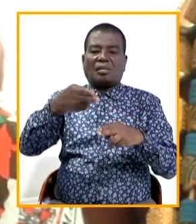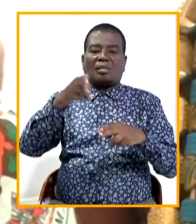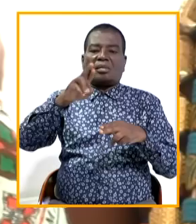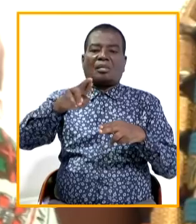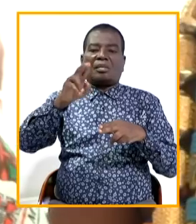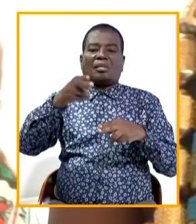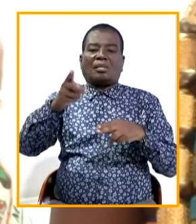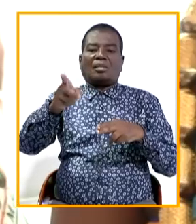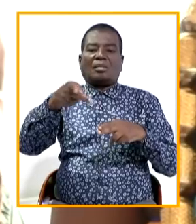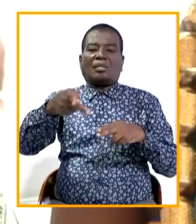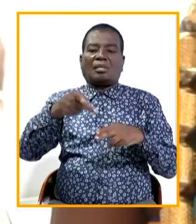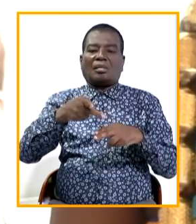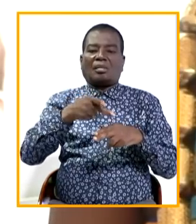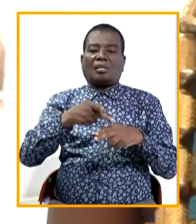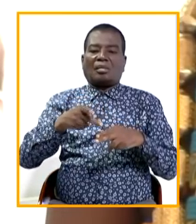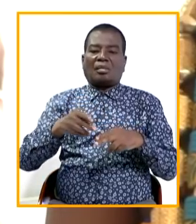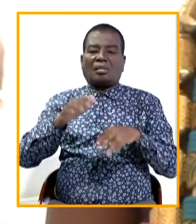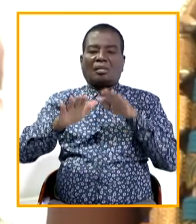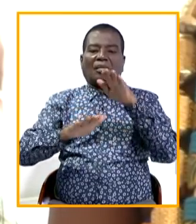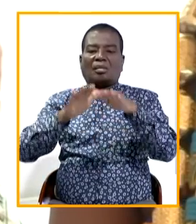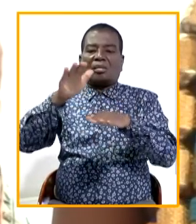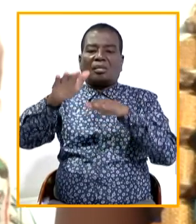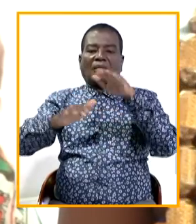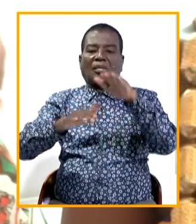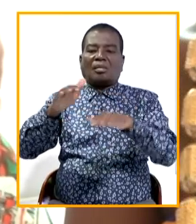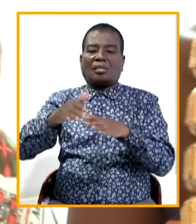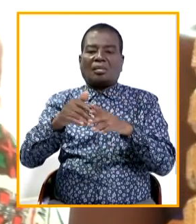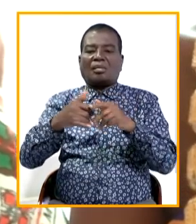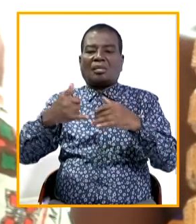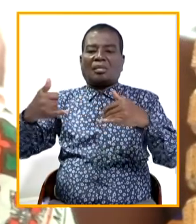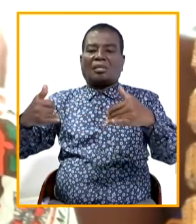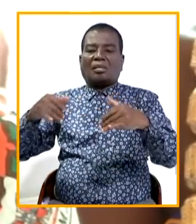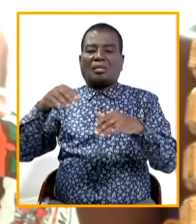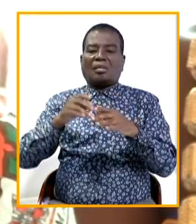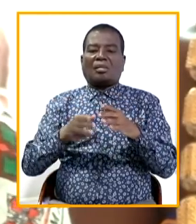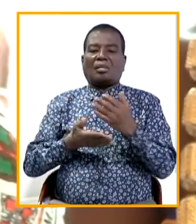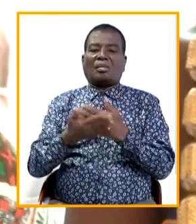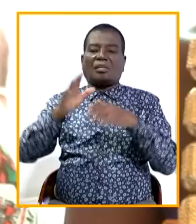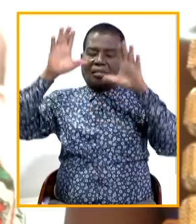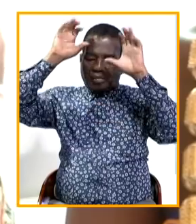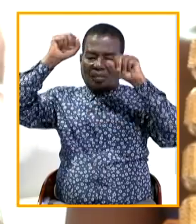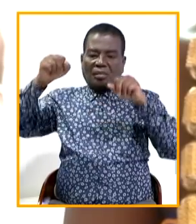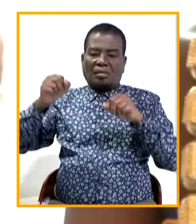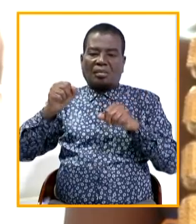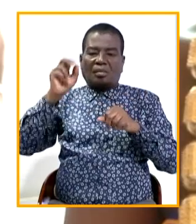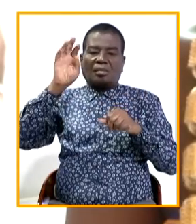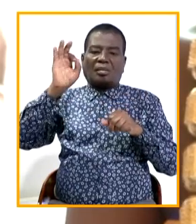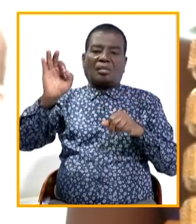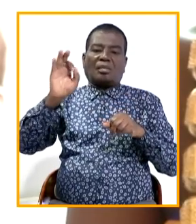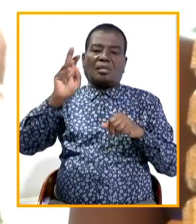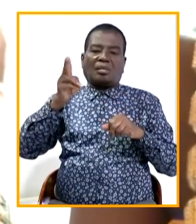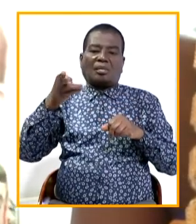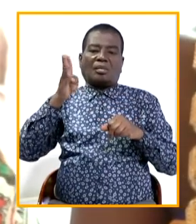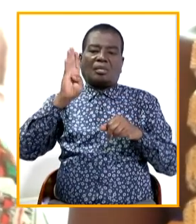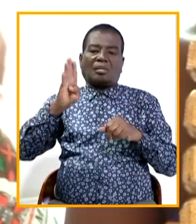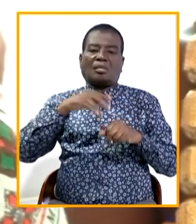d'avant-garde et de développement, marcher dans les sillons tracés par le président Félix Houphouët-Boigny, dont